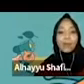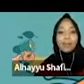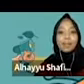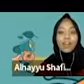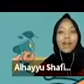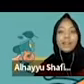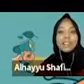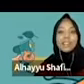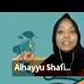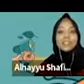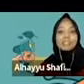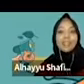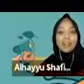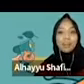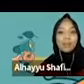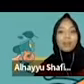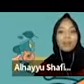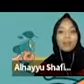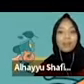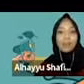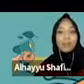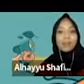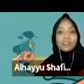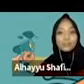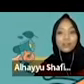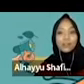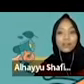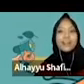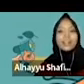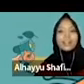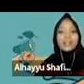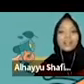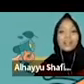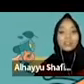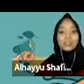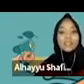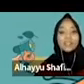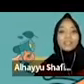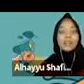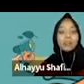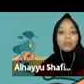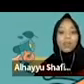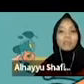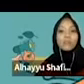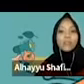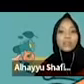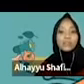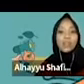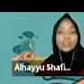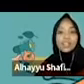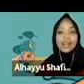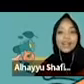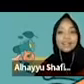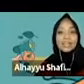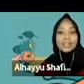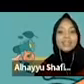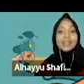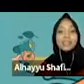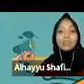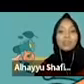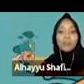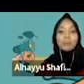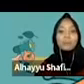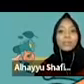pemaparan oleh Israel dan tanggapan oleh para narasumber langsung saja kita undang moderator acara hari